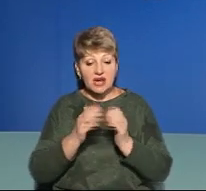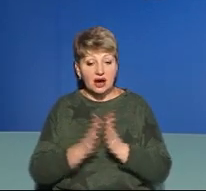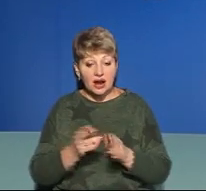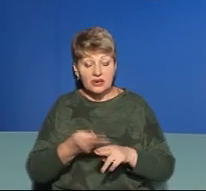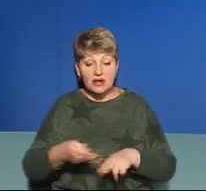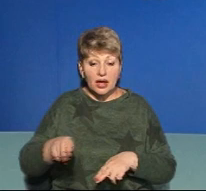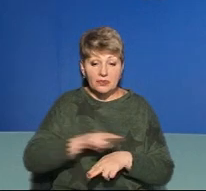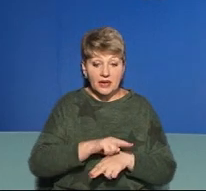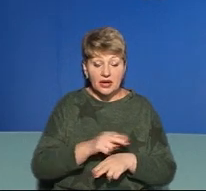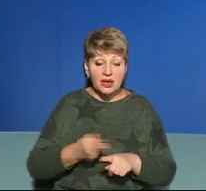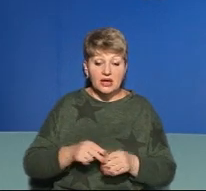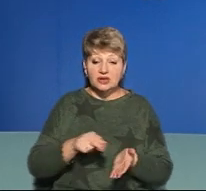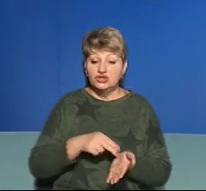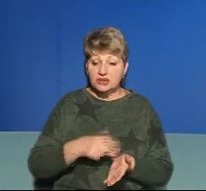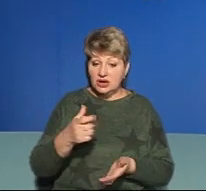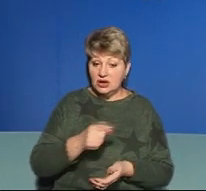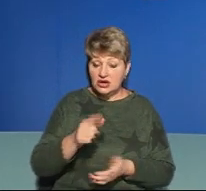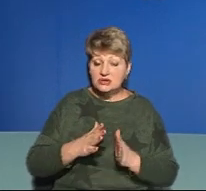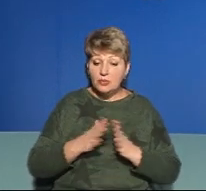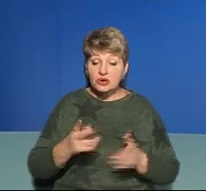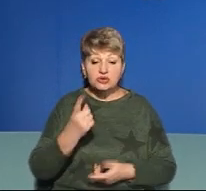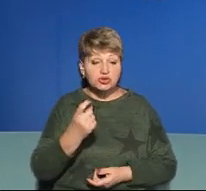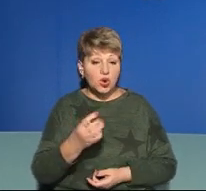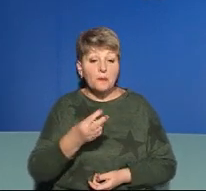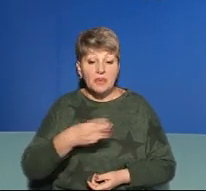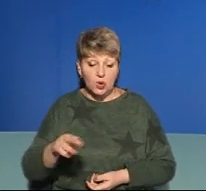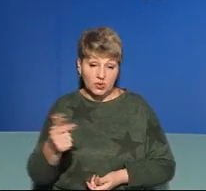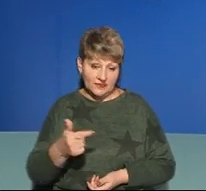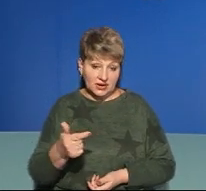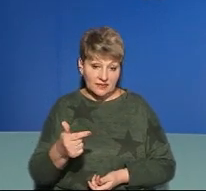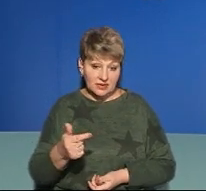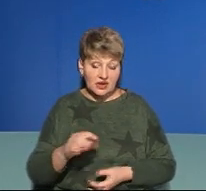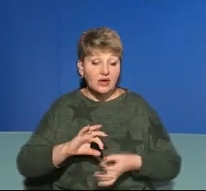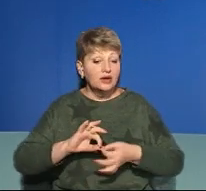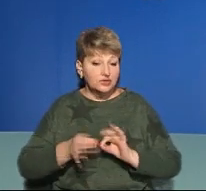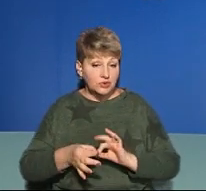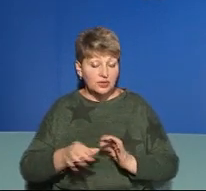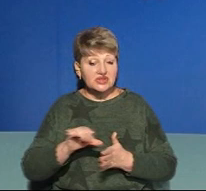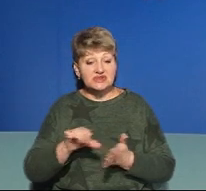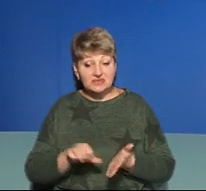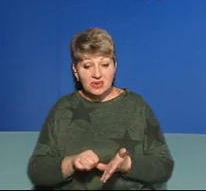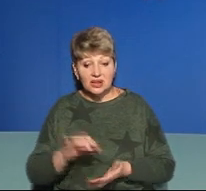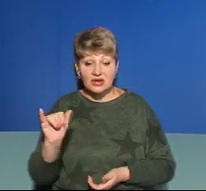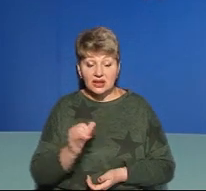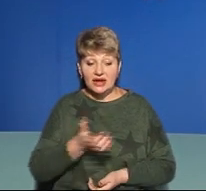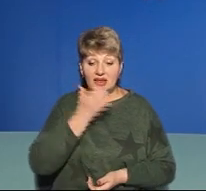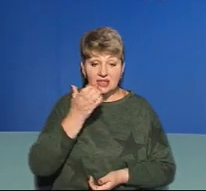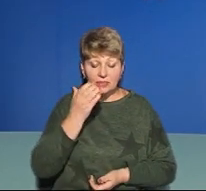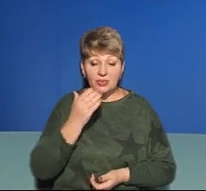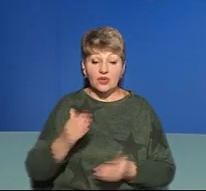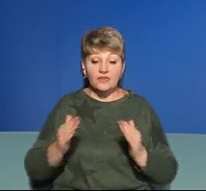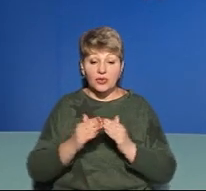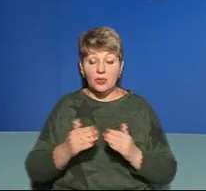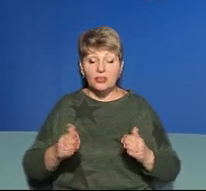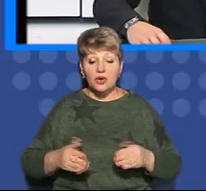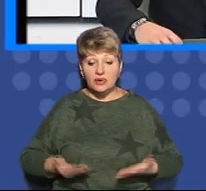перед НАК «Нафтогаз» та «Черкасигаз» більше 100 мільйонів гривень. І докладніше про Смілу і тепло в оселях містян далі